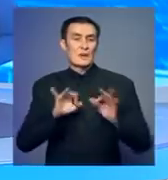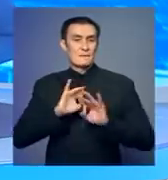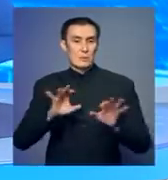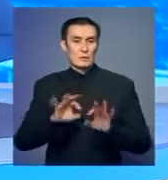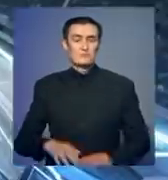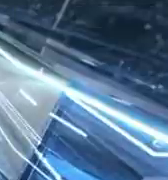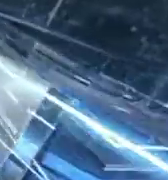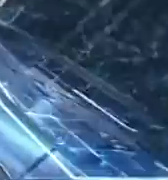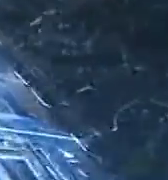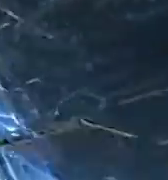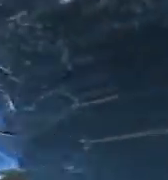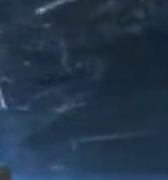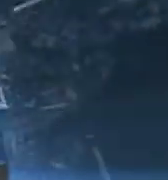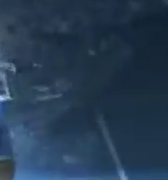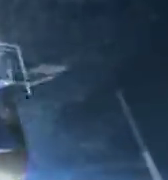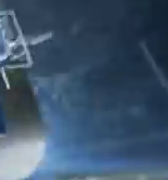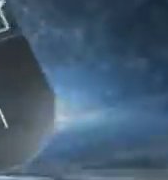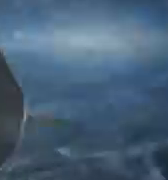выпуск.